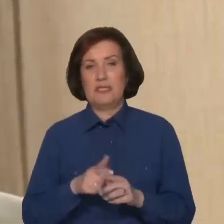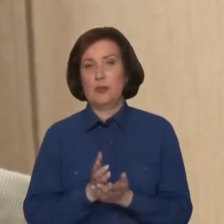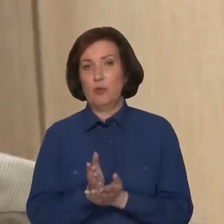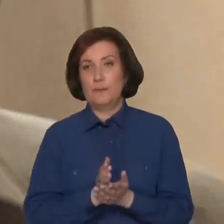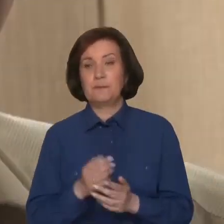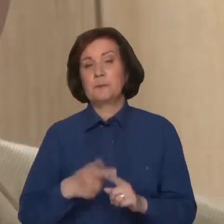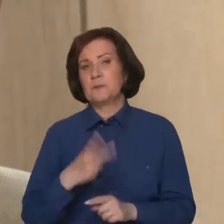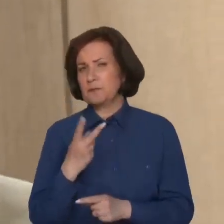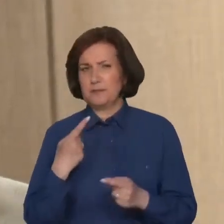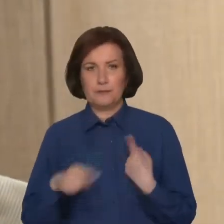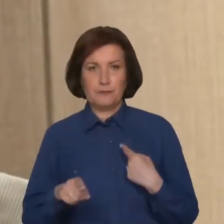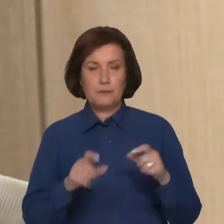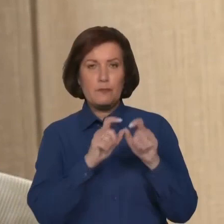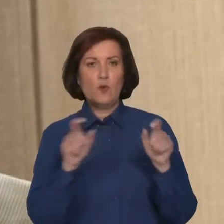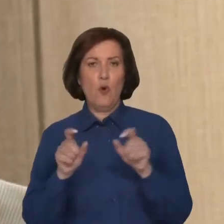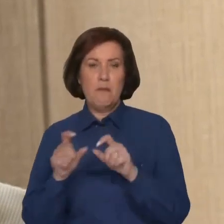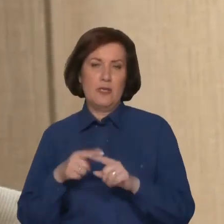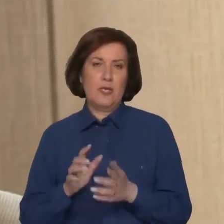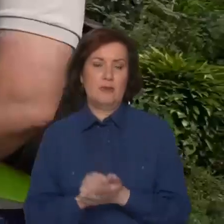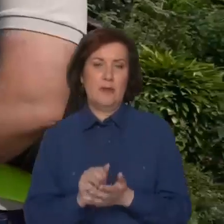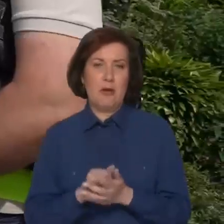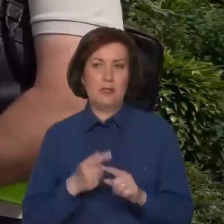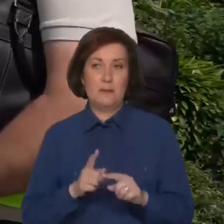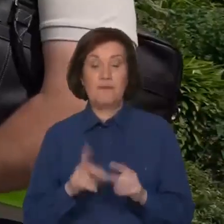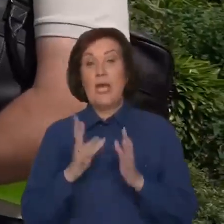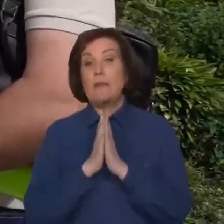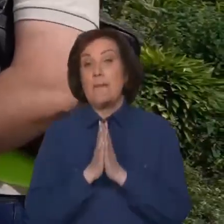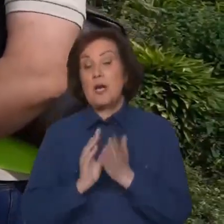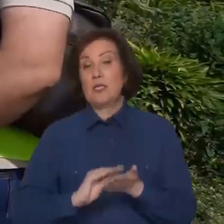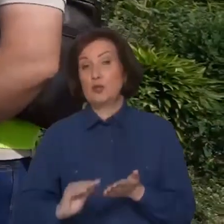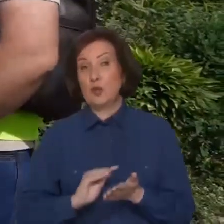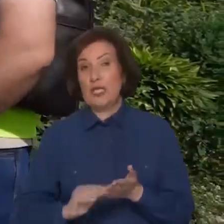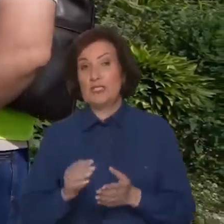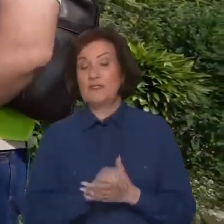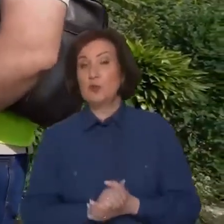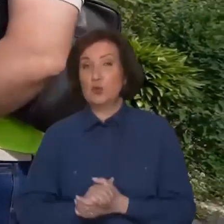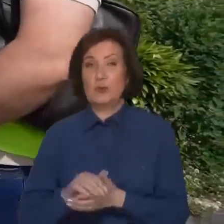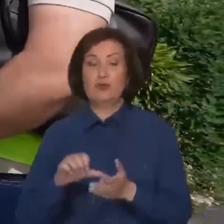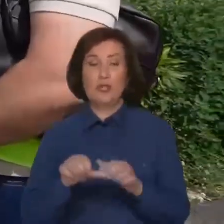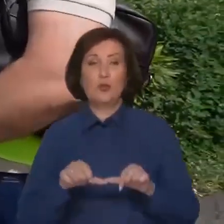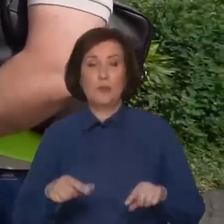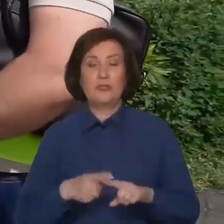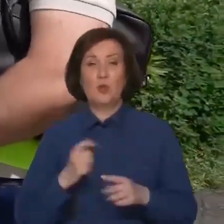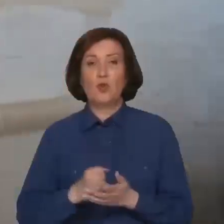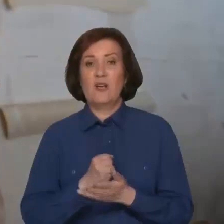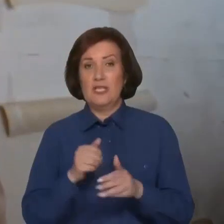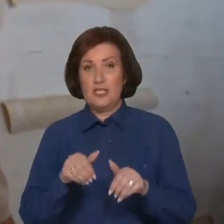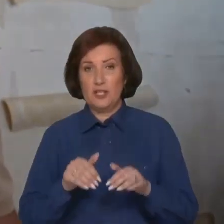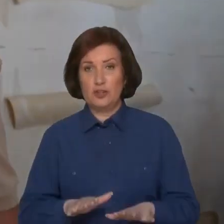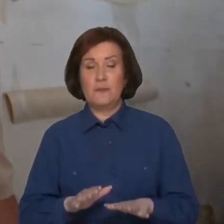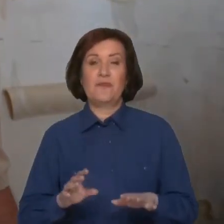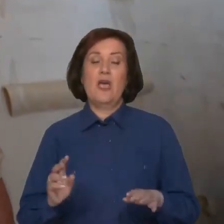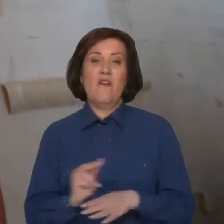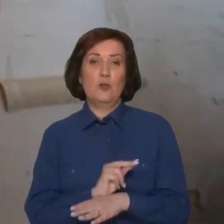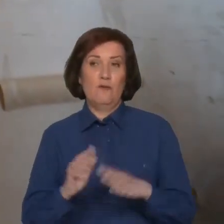послуг. Це 2 різні компанії, які займалися цим. На прохання журналістів Суспільного, члени комісії, які ухвалили рішення